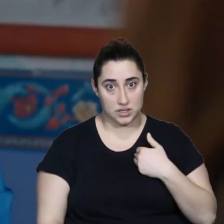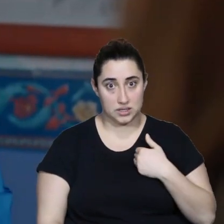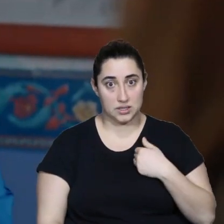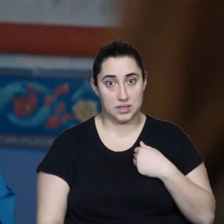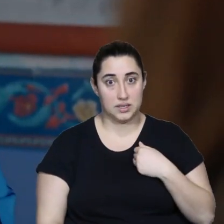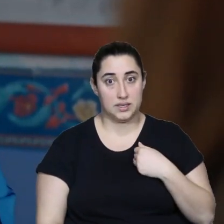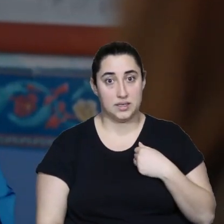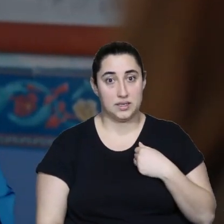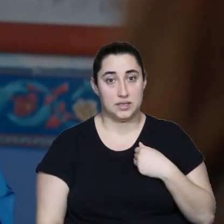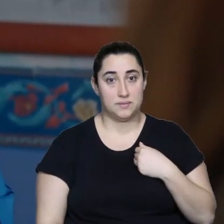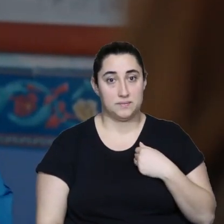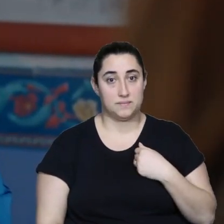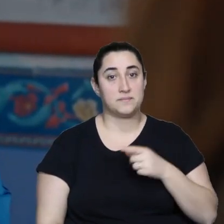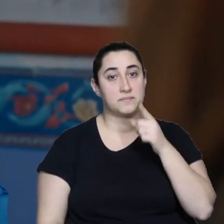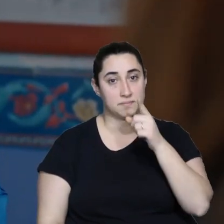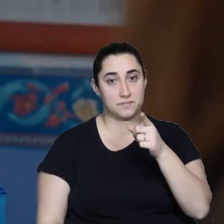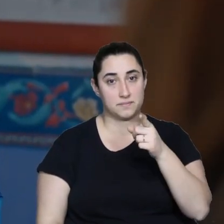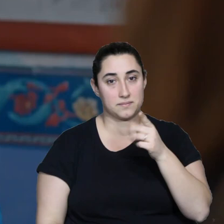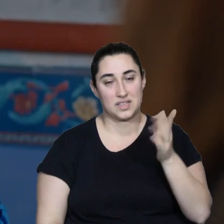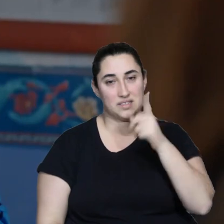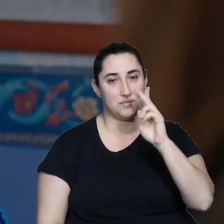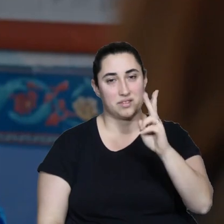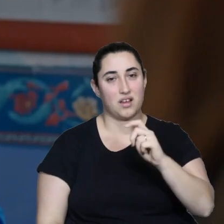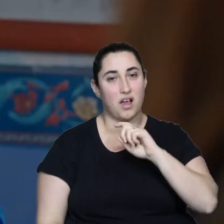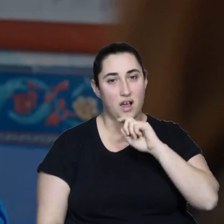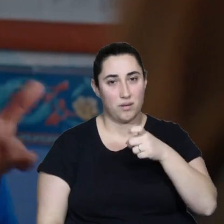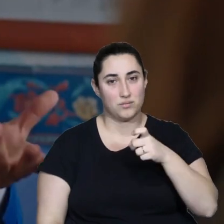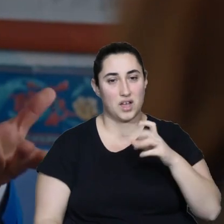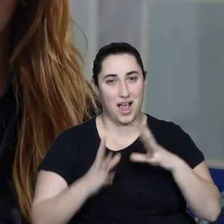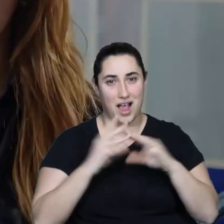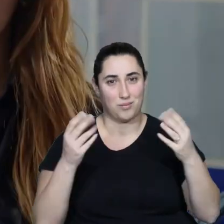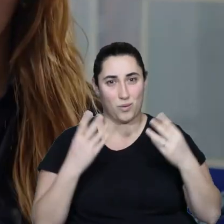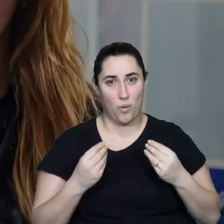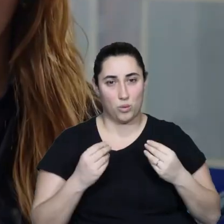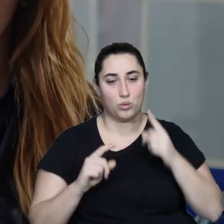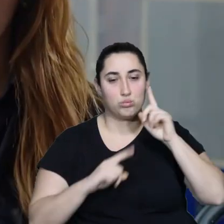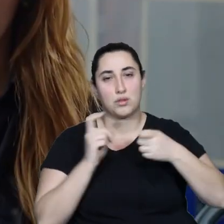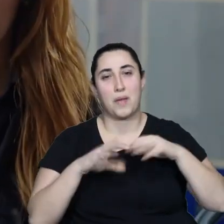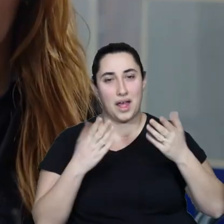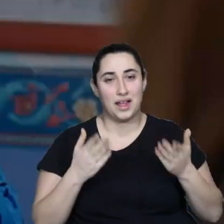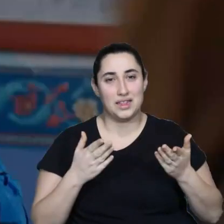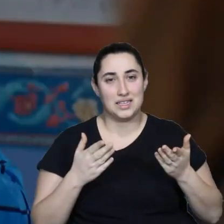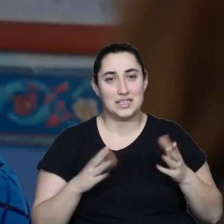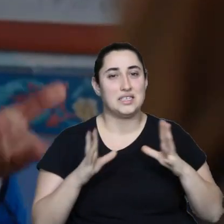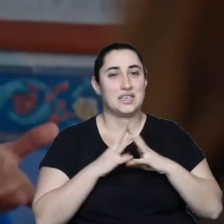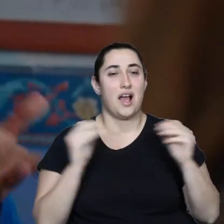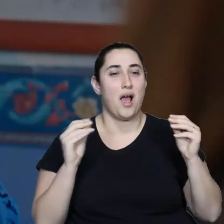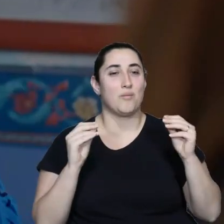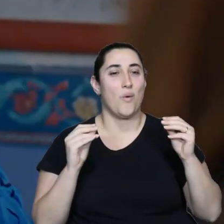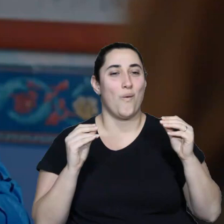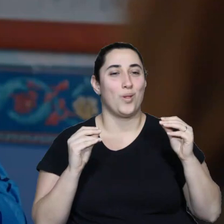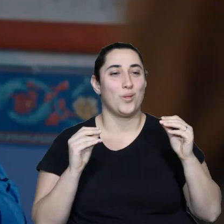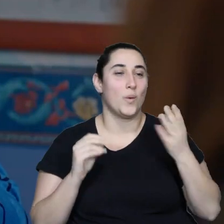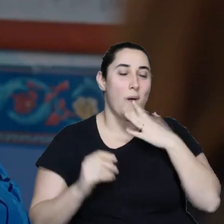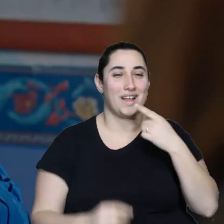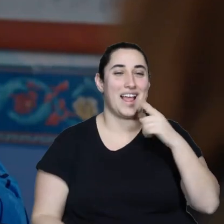Siz hani amcanız kayboldu ya. bulamadınız ya. Hani kaybolduğu hükümsüzdür der